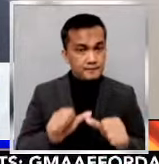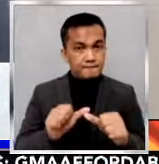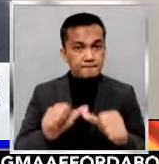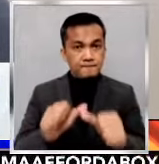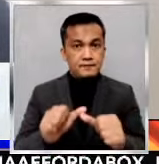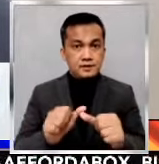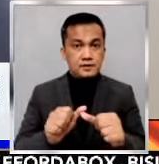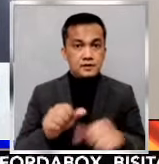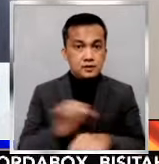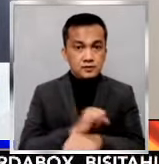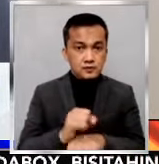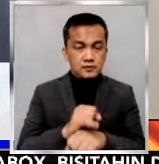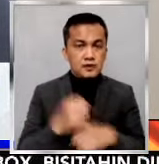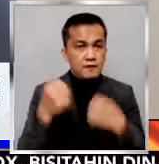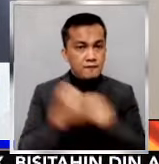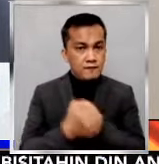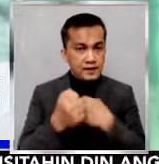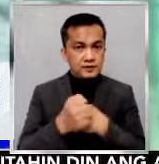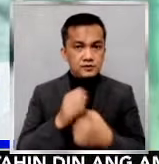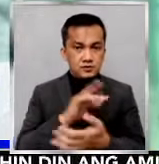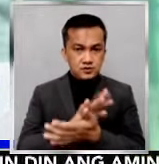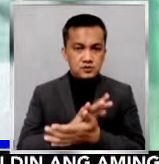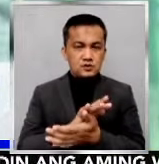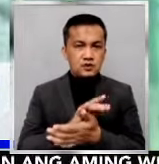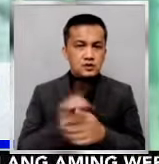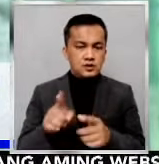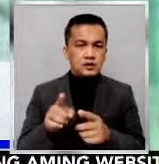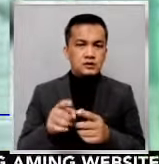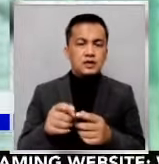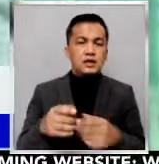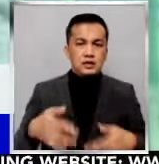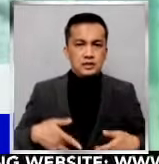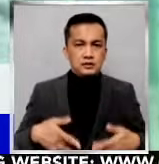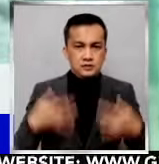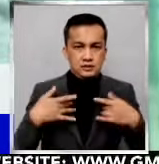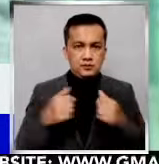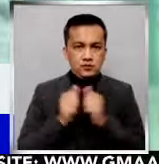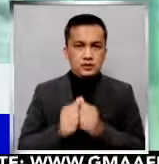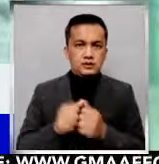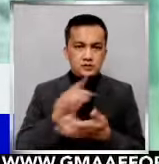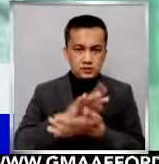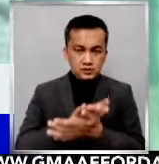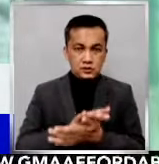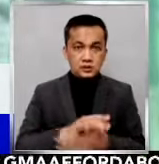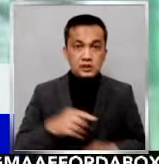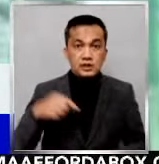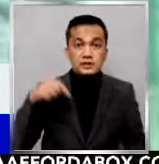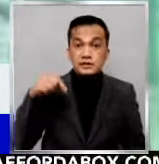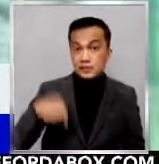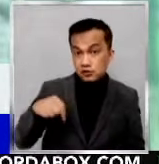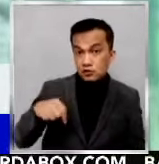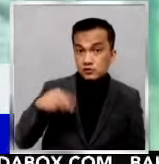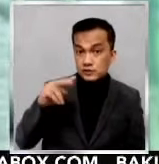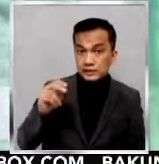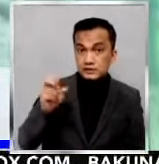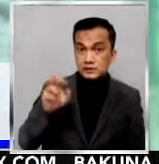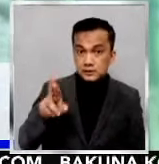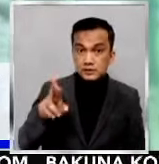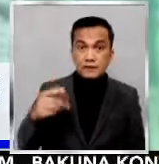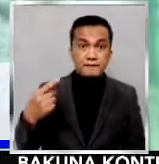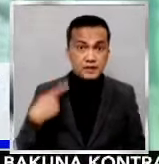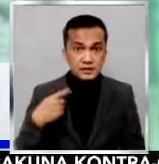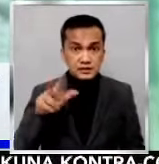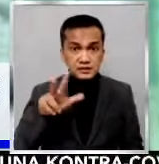fight COVID and coexisting with COVID. Dito sa National Capital Region kung saan naroon ang 32% ng